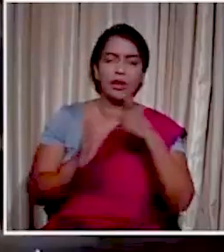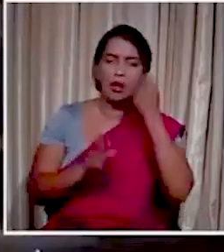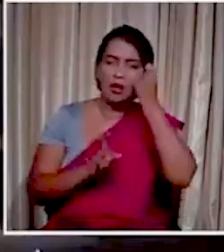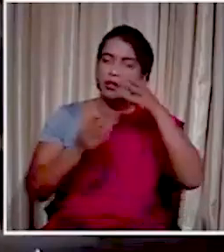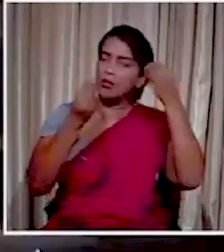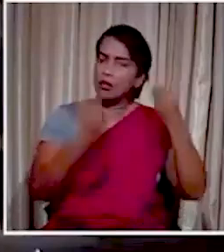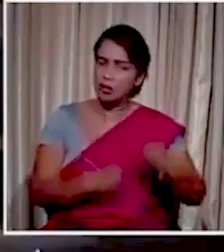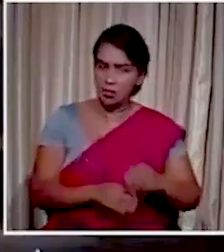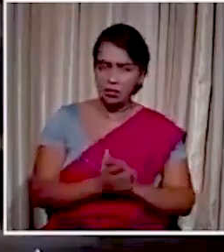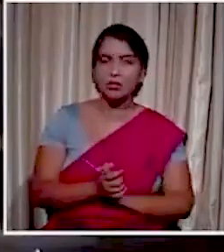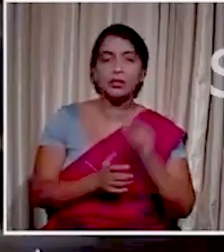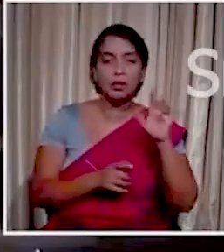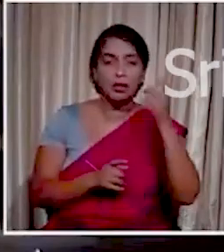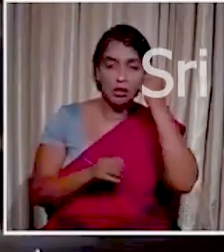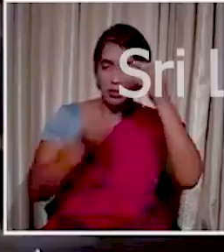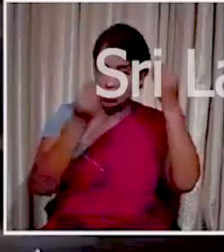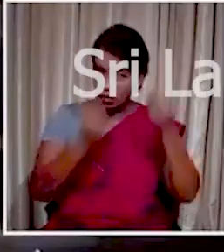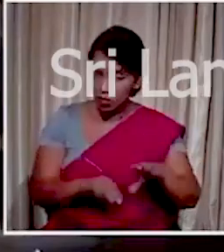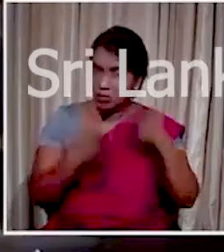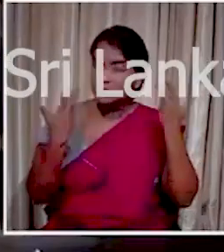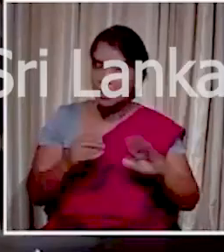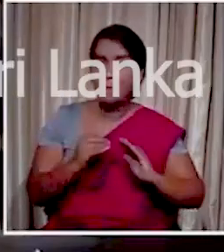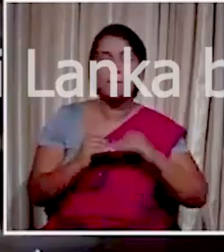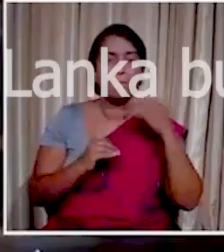වුණා. එම යෝජනාව පරාජයට පත් වුණාට පසුව